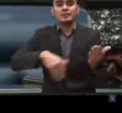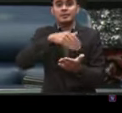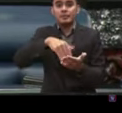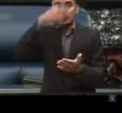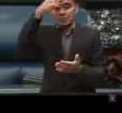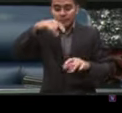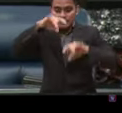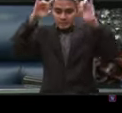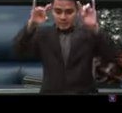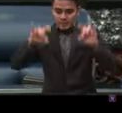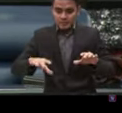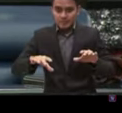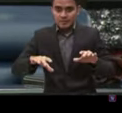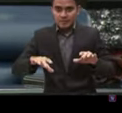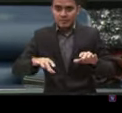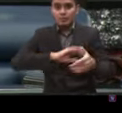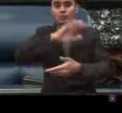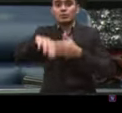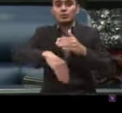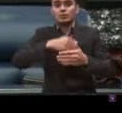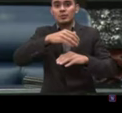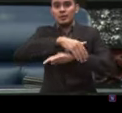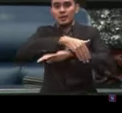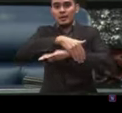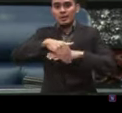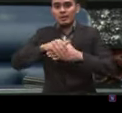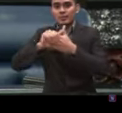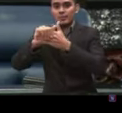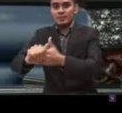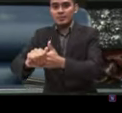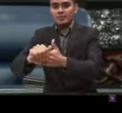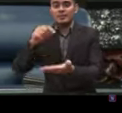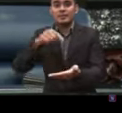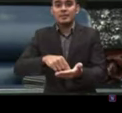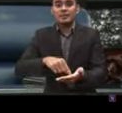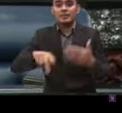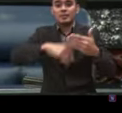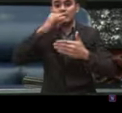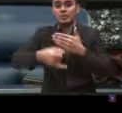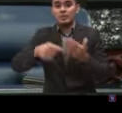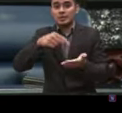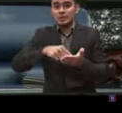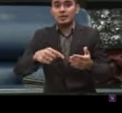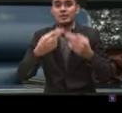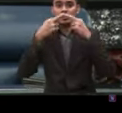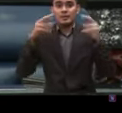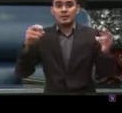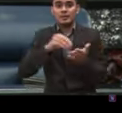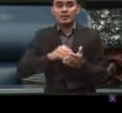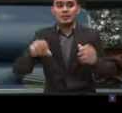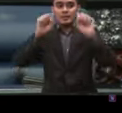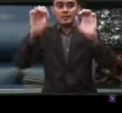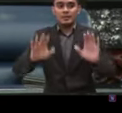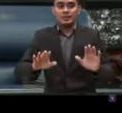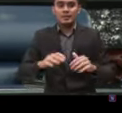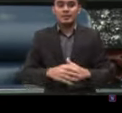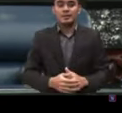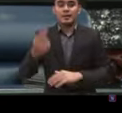bagi menguji pakai kesemua garis panduan ini. Garis panduan ini dan projek sandbox ini akan dirasmikan di Shah Alam pada 12 Mac